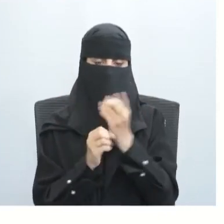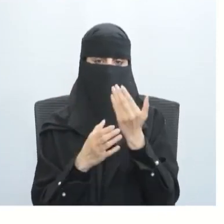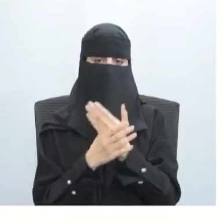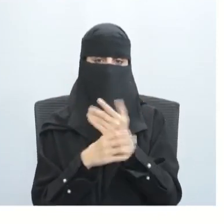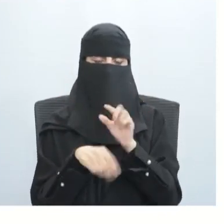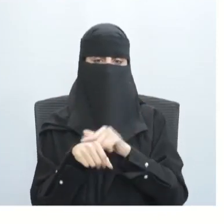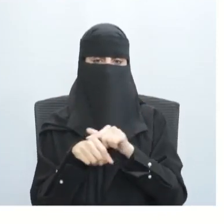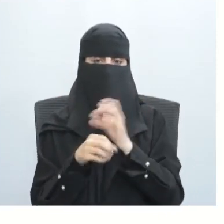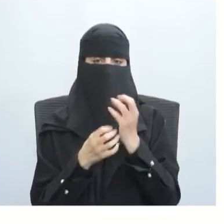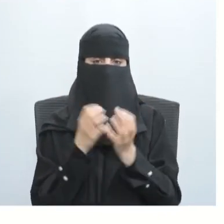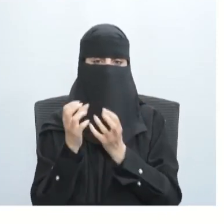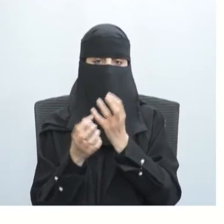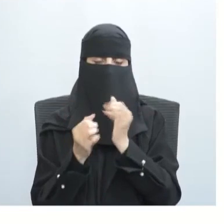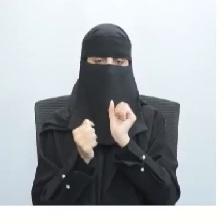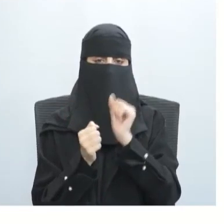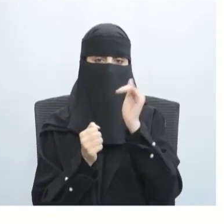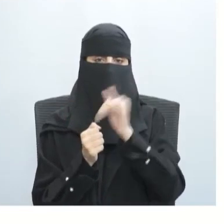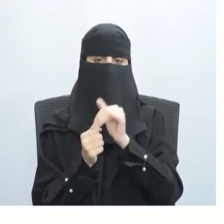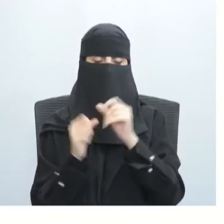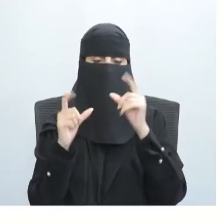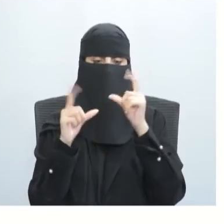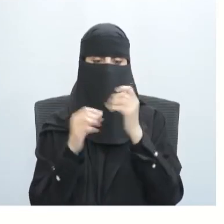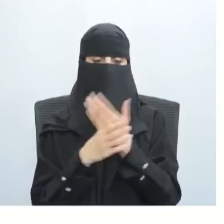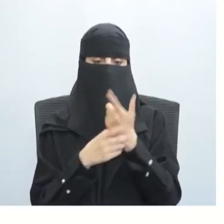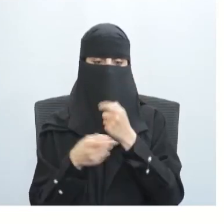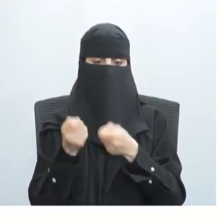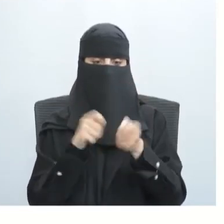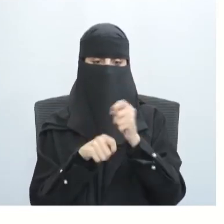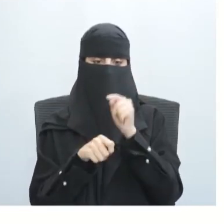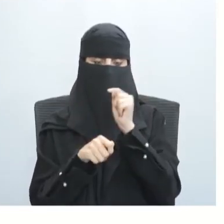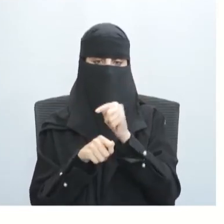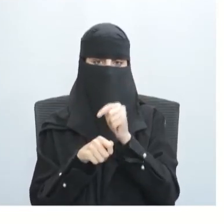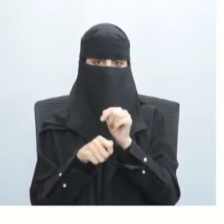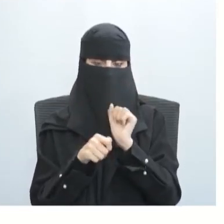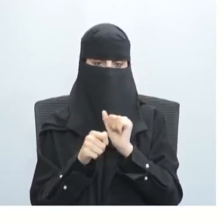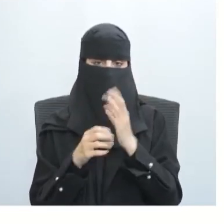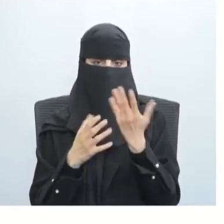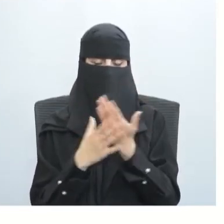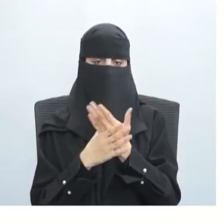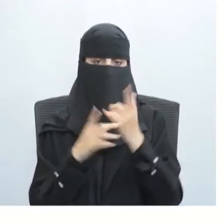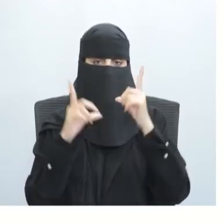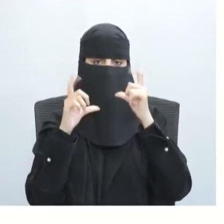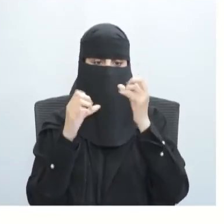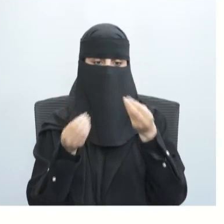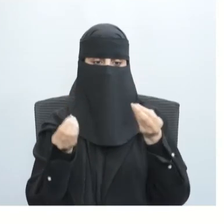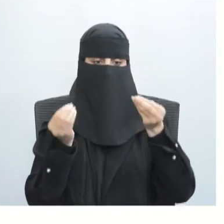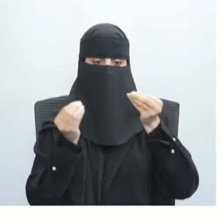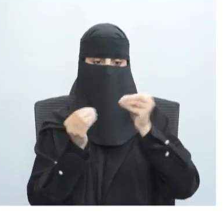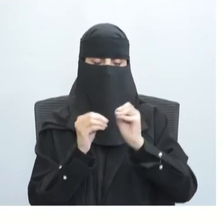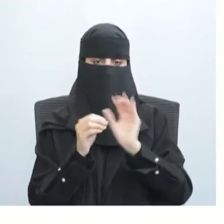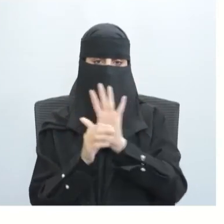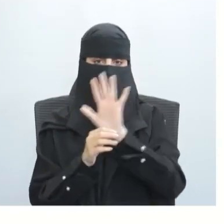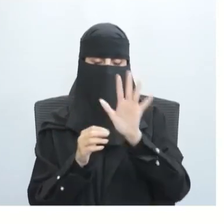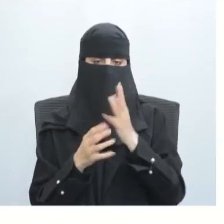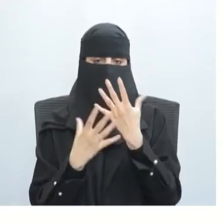دافئا الى الصور باستخدام هذا المرشح يتم استخدام او تحسين الصور باظهار مظهر دافئ ذو